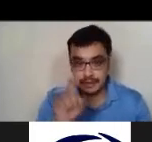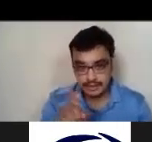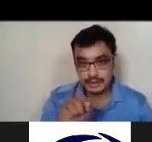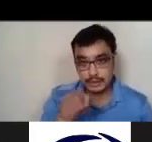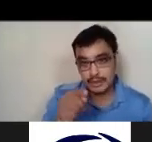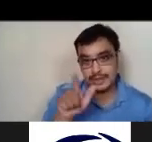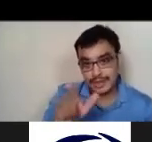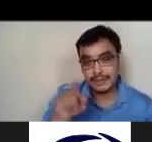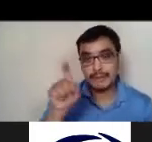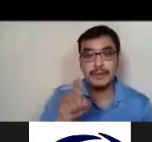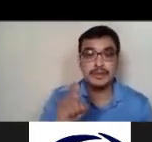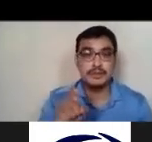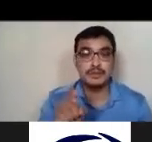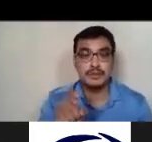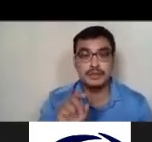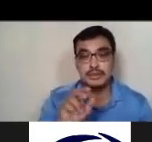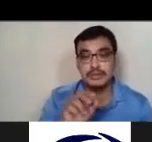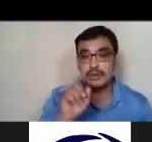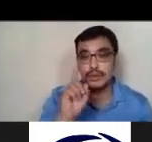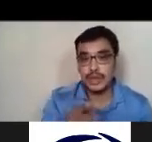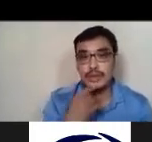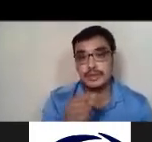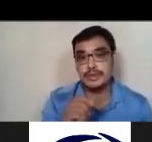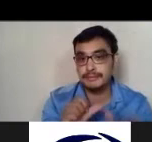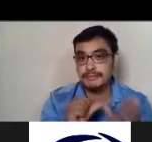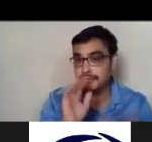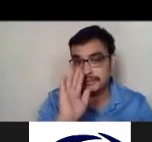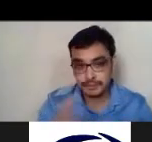43.7%ले मात्रै नो भन्नुभयो. नेक्स्ट स्लाइड.